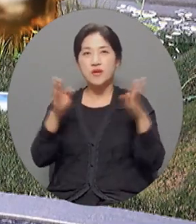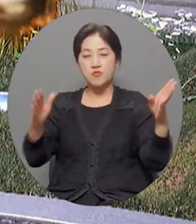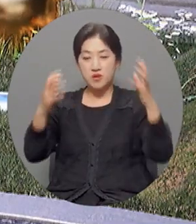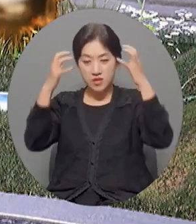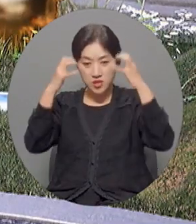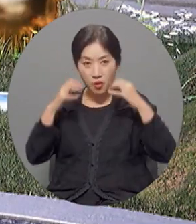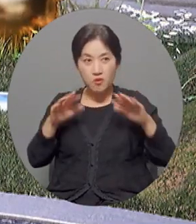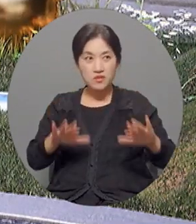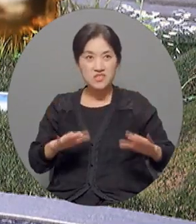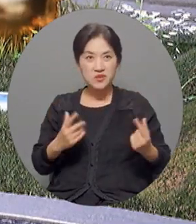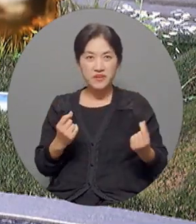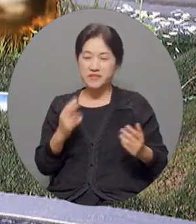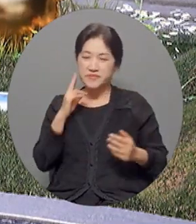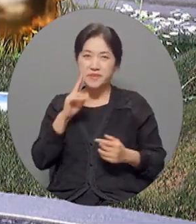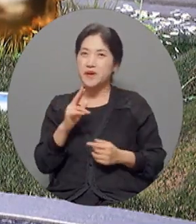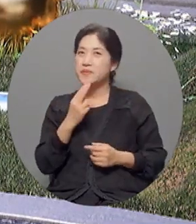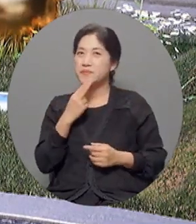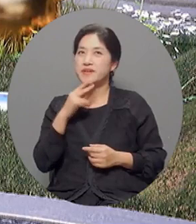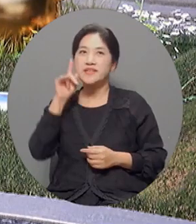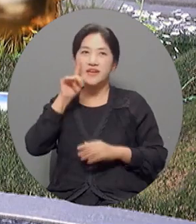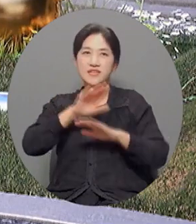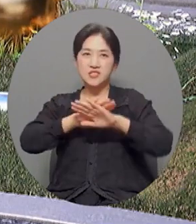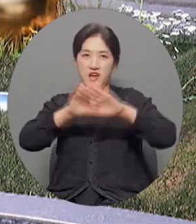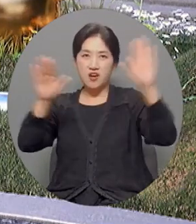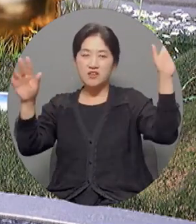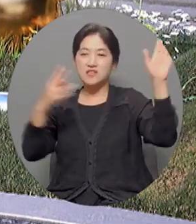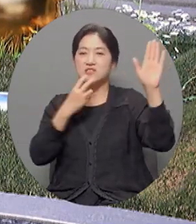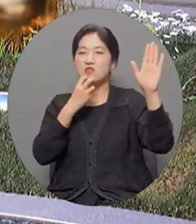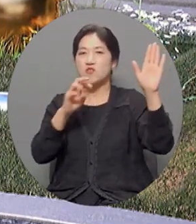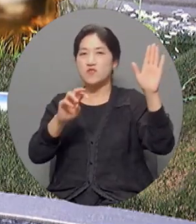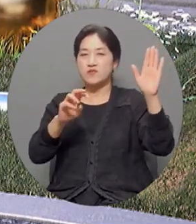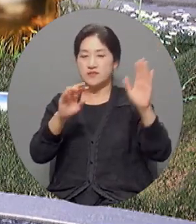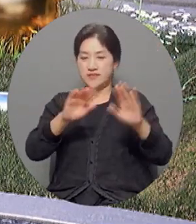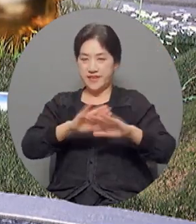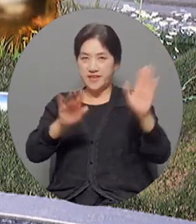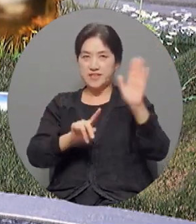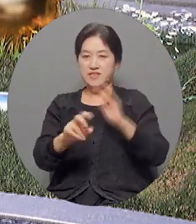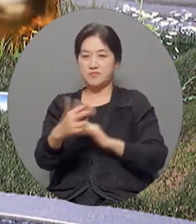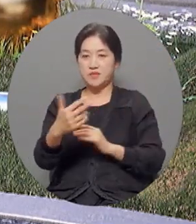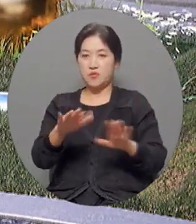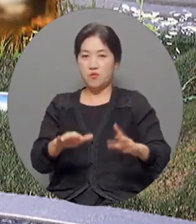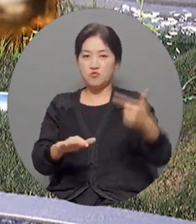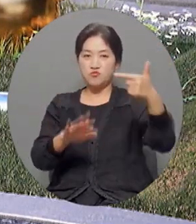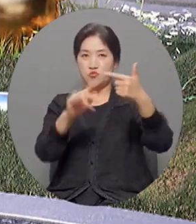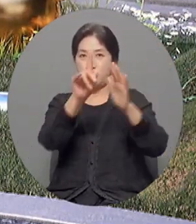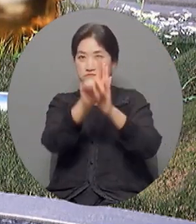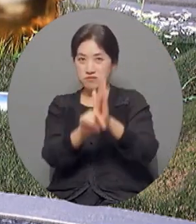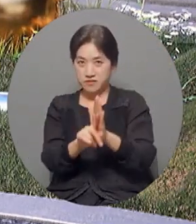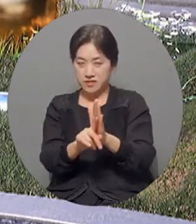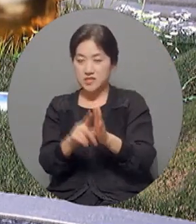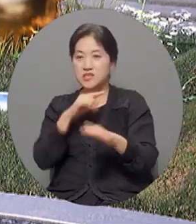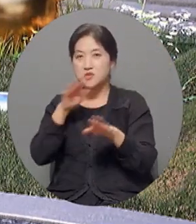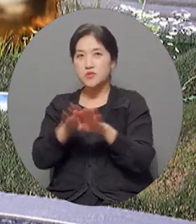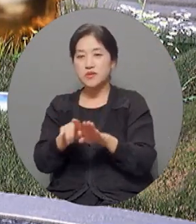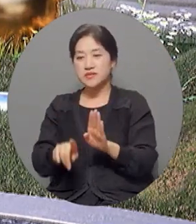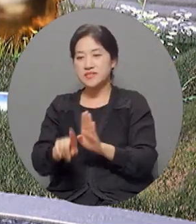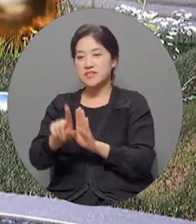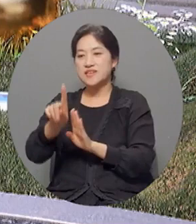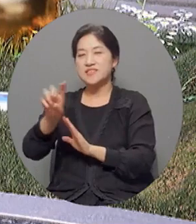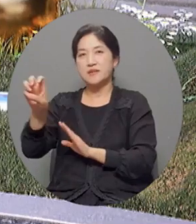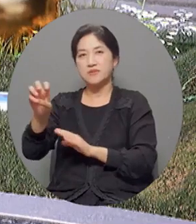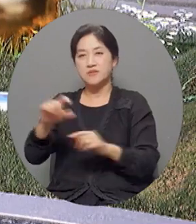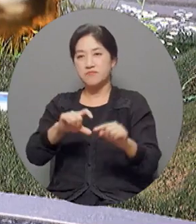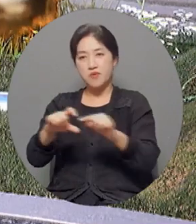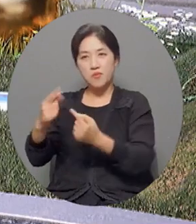오늘만큼 심하진 않겠습니다. 내일 서울의 낮 기온은 27도로 오늘보다 6도가량 낮아지겠고요. 일요일에는 30도로 평년